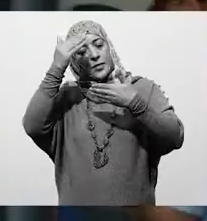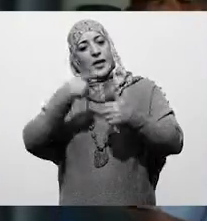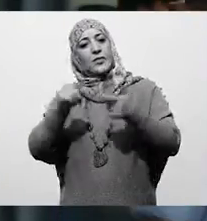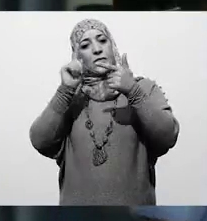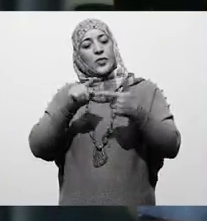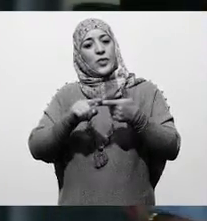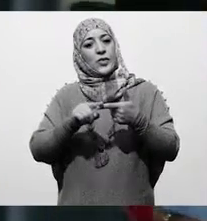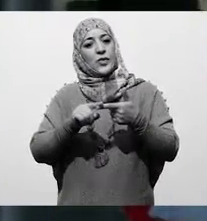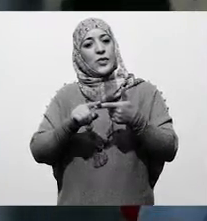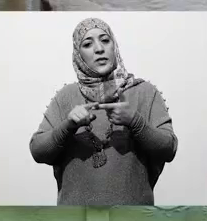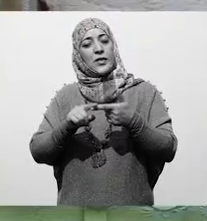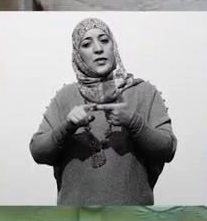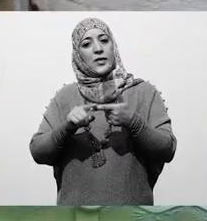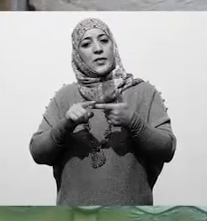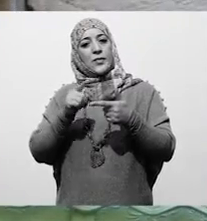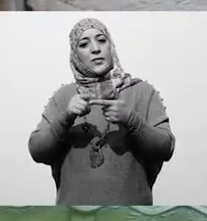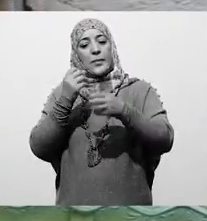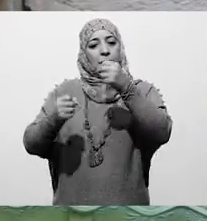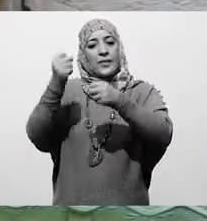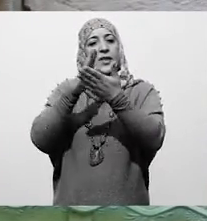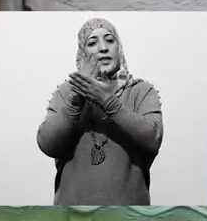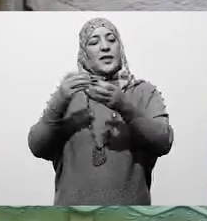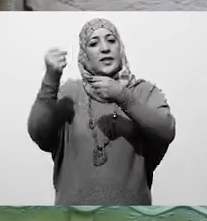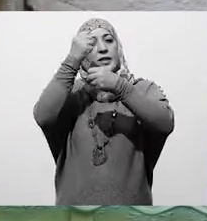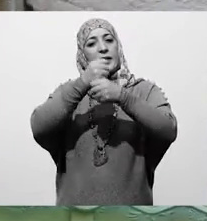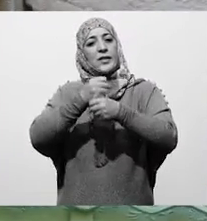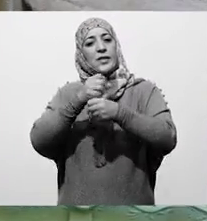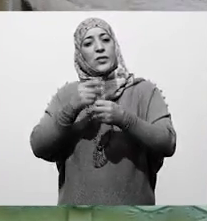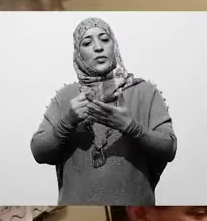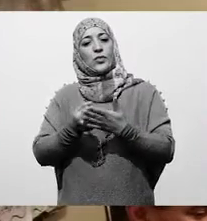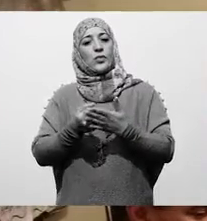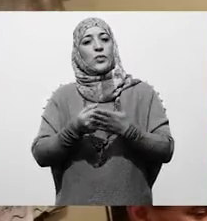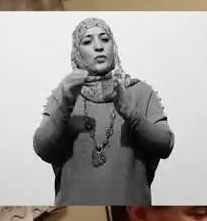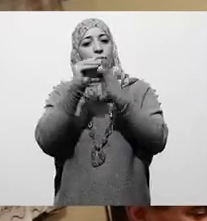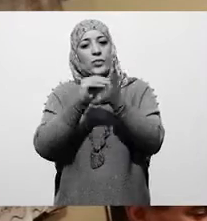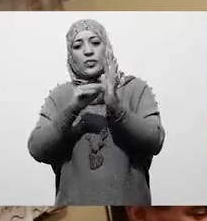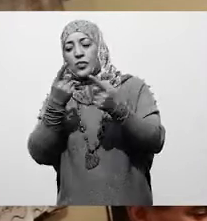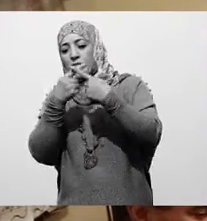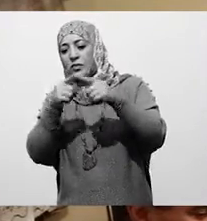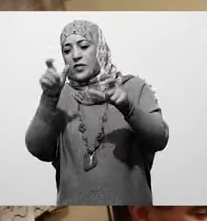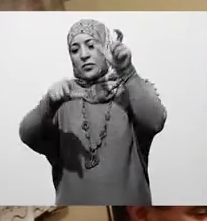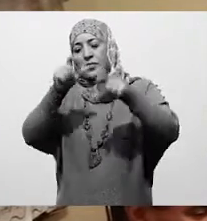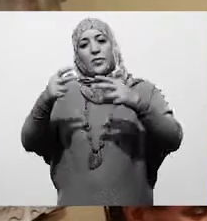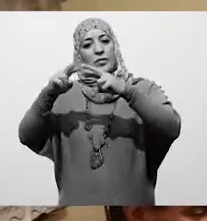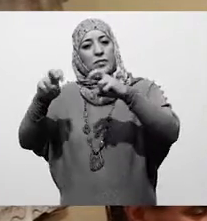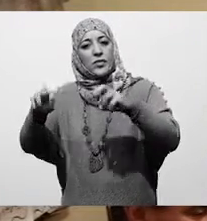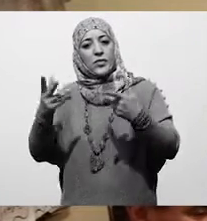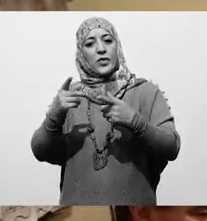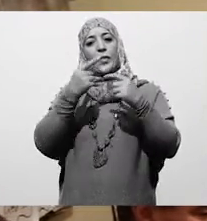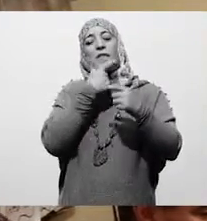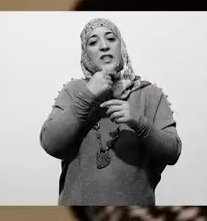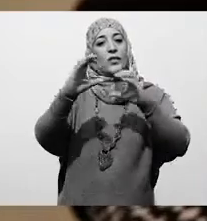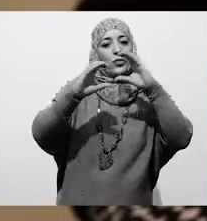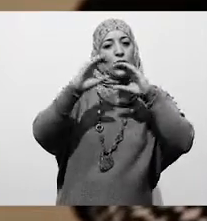deuxième résultat vise plus la création de dispositifs de concertation entre les différents acteurs, donc et de renforcer le